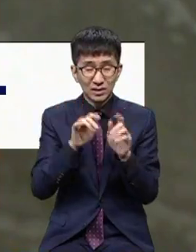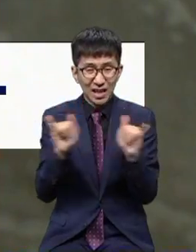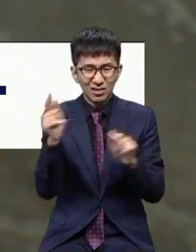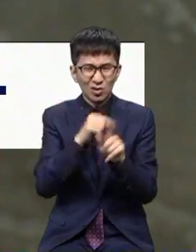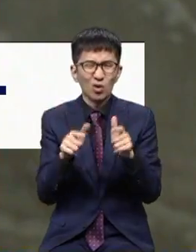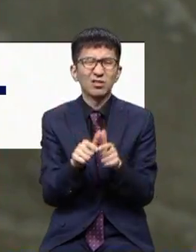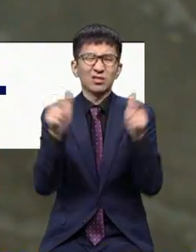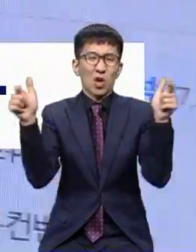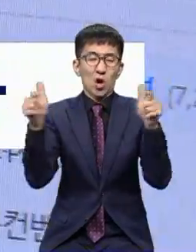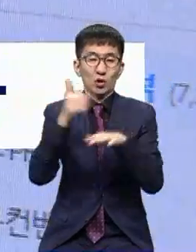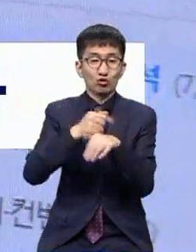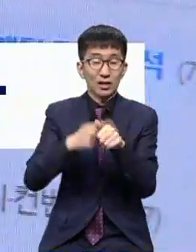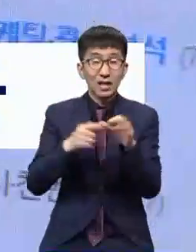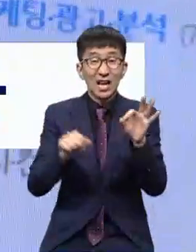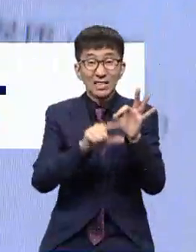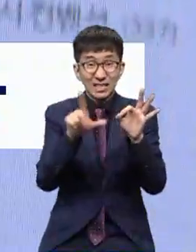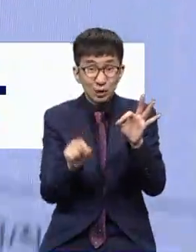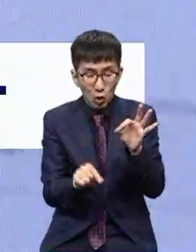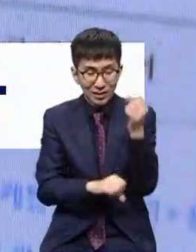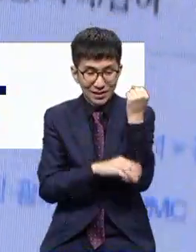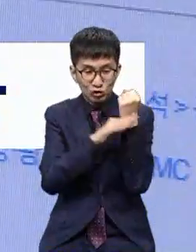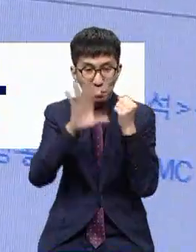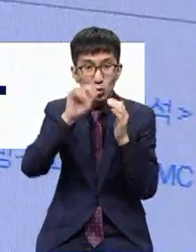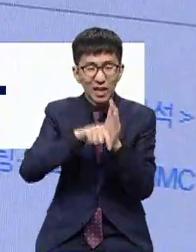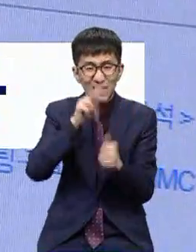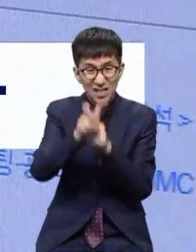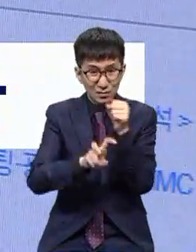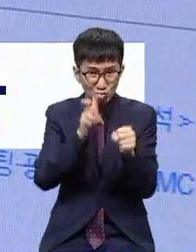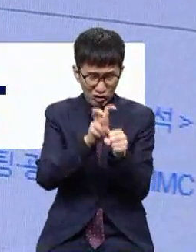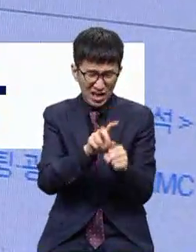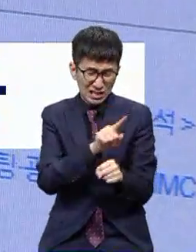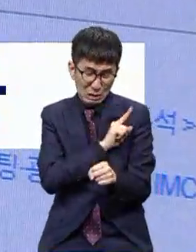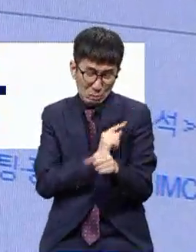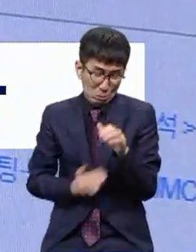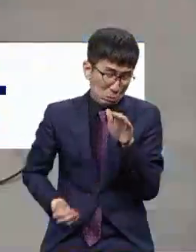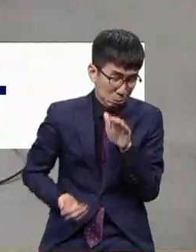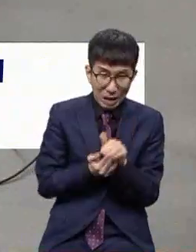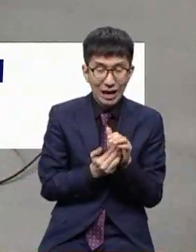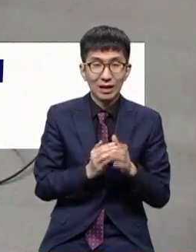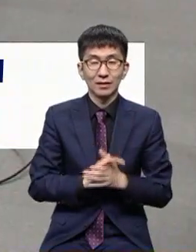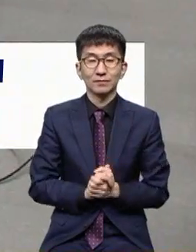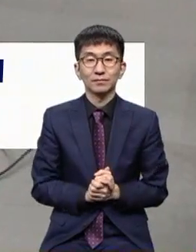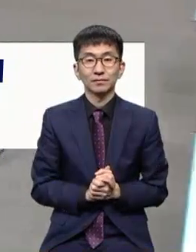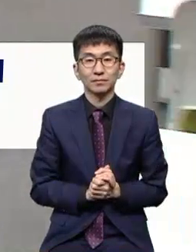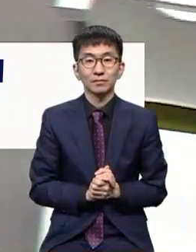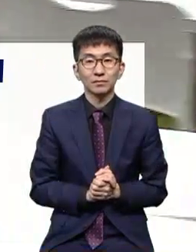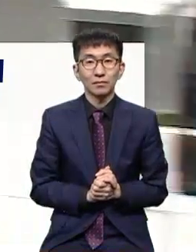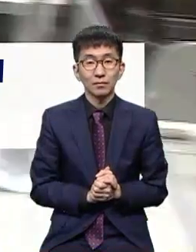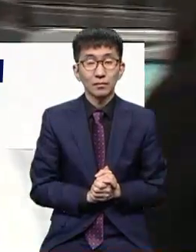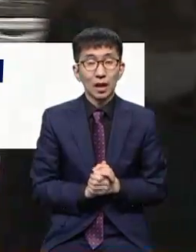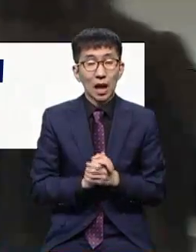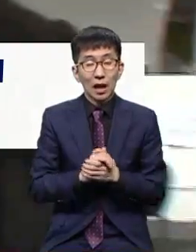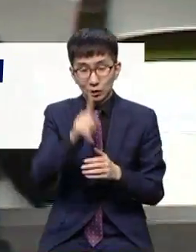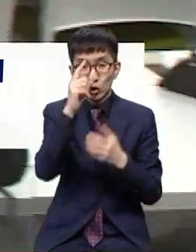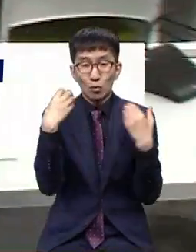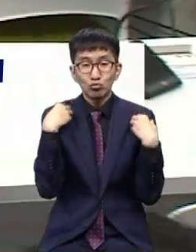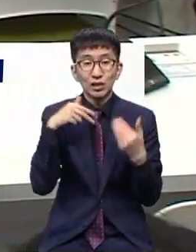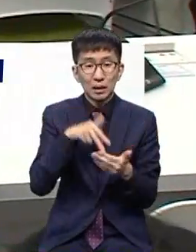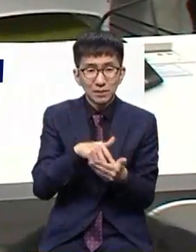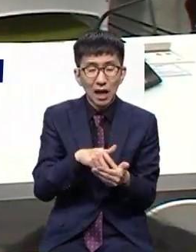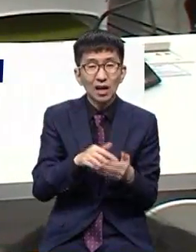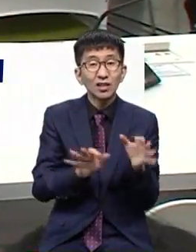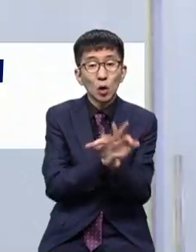10월 기준으론 20년 만에 가장 높았습니다. 정부는 경제 상황 개선이 고용으로 이어지는 데 시차가